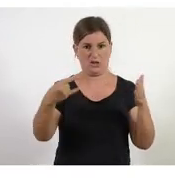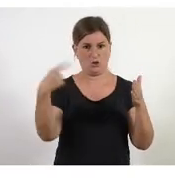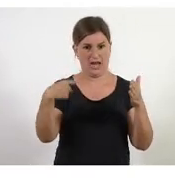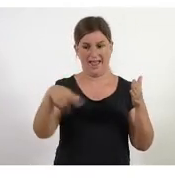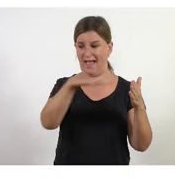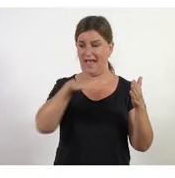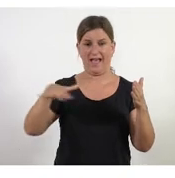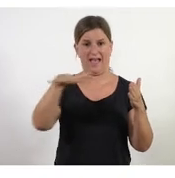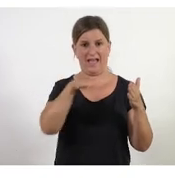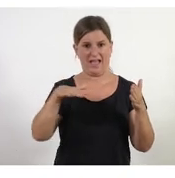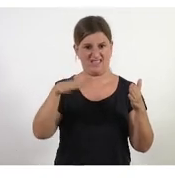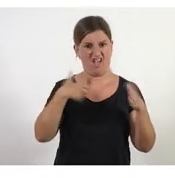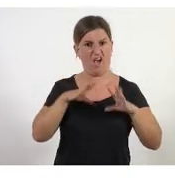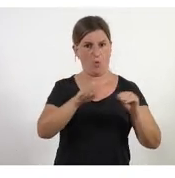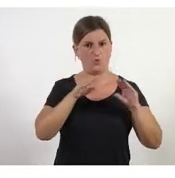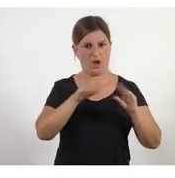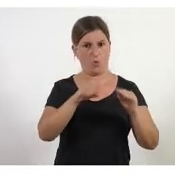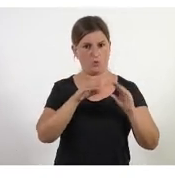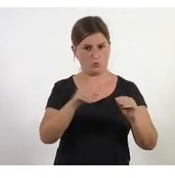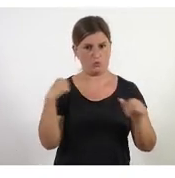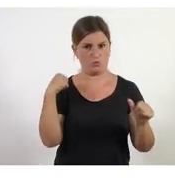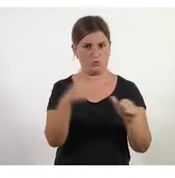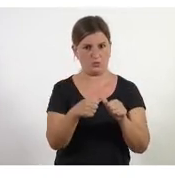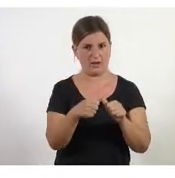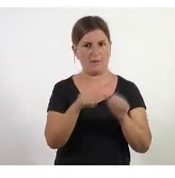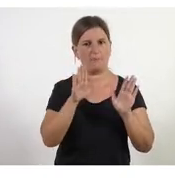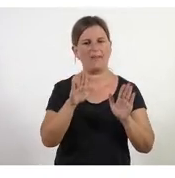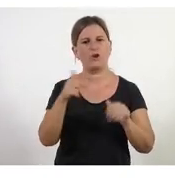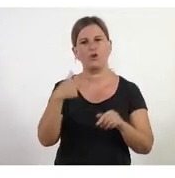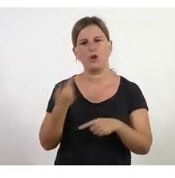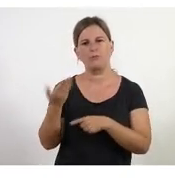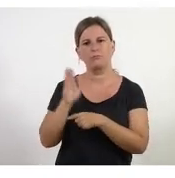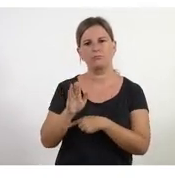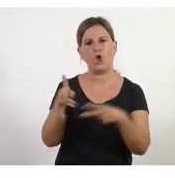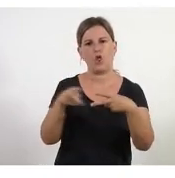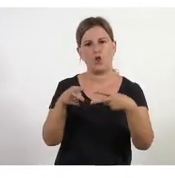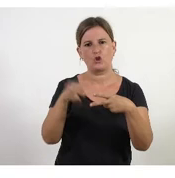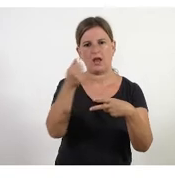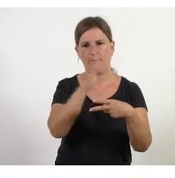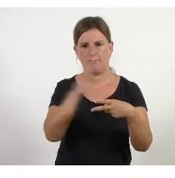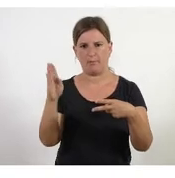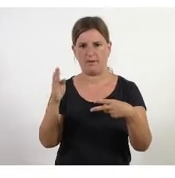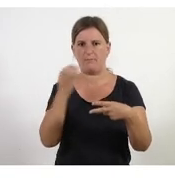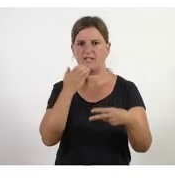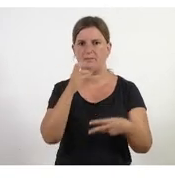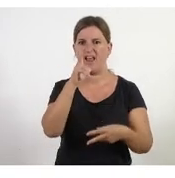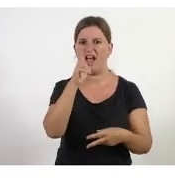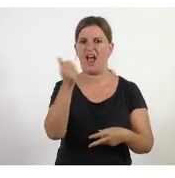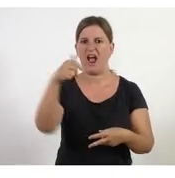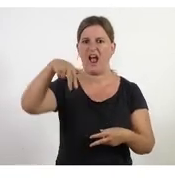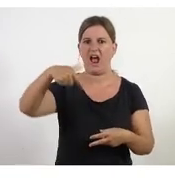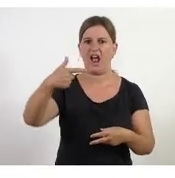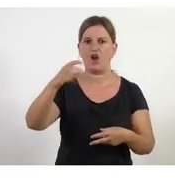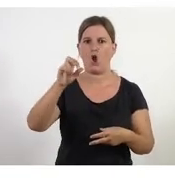voltant, ja la fem servir. Val? I per això he volgut posar dos tipus d'aplicacions, com pot ser el Hangouts de